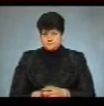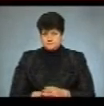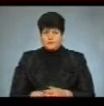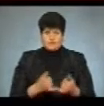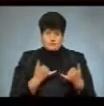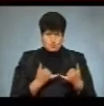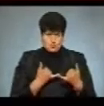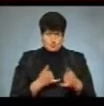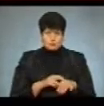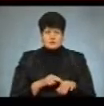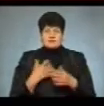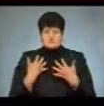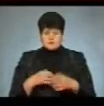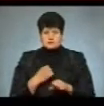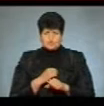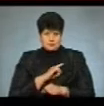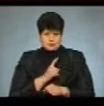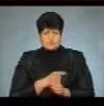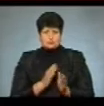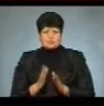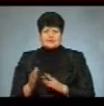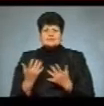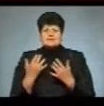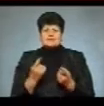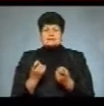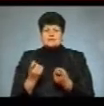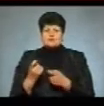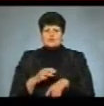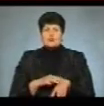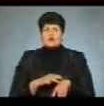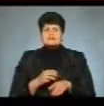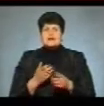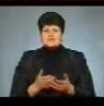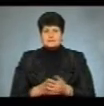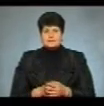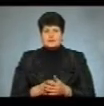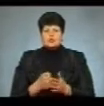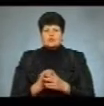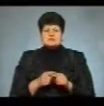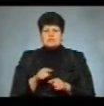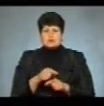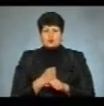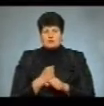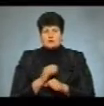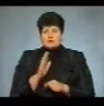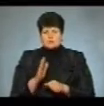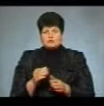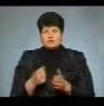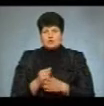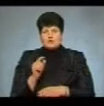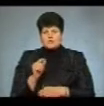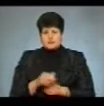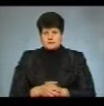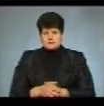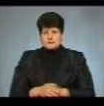сьогодні вже поліція працює в посиленому режимі, так? Тобто скільки залучено поліцейських до цієї роботи, яка буде тривати в них до понеділка?